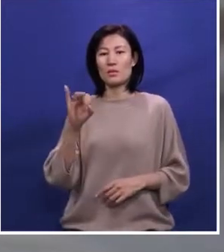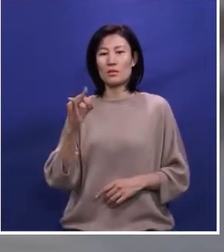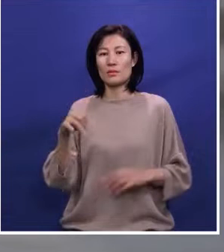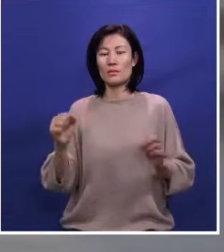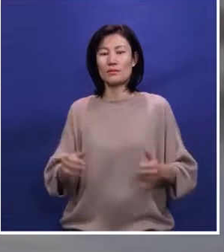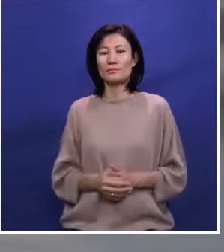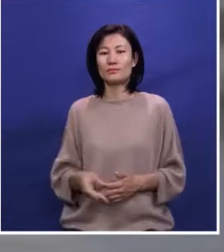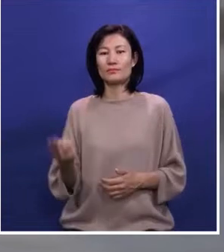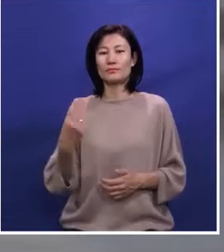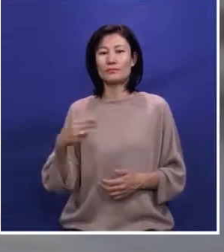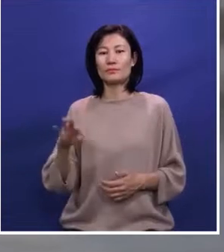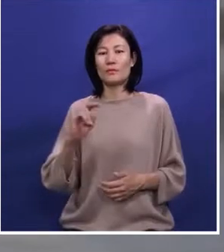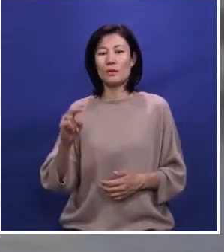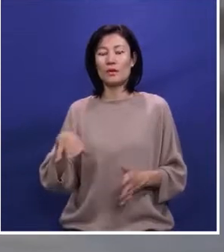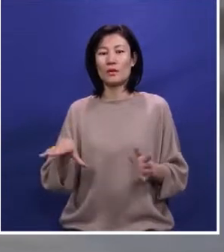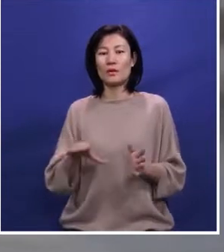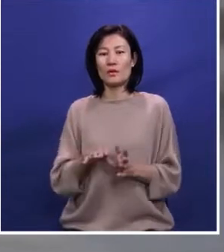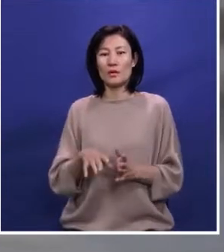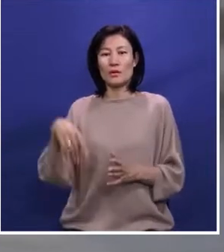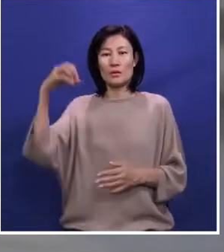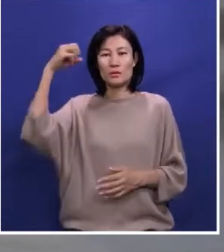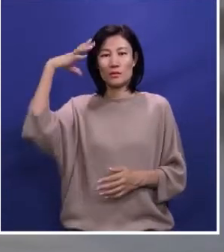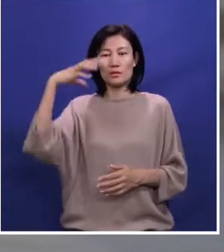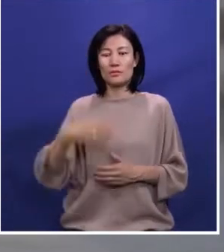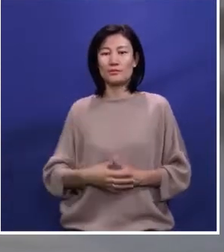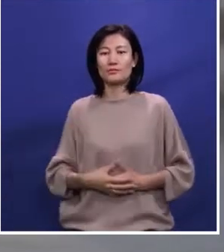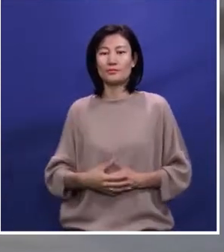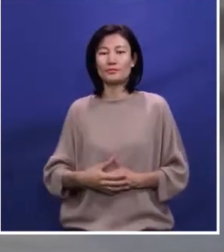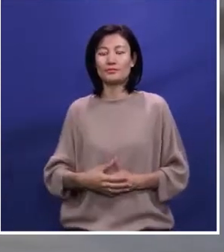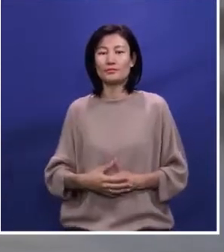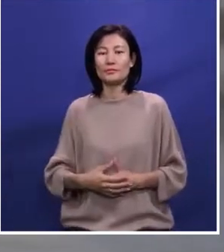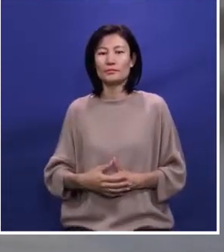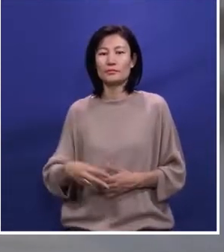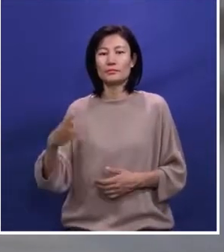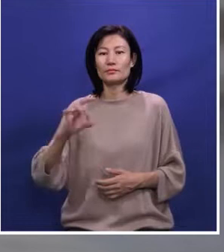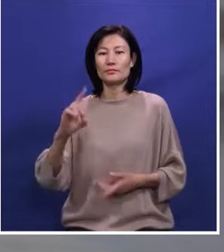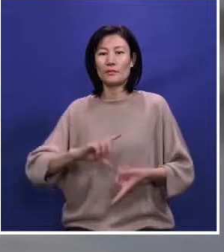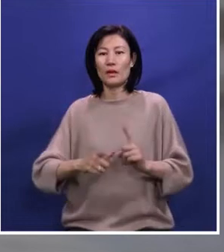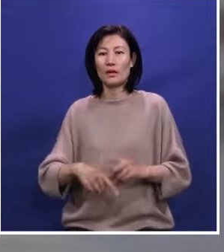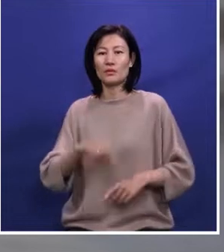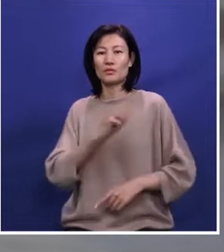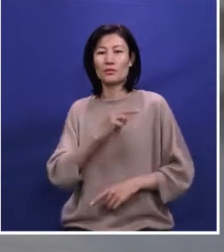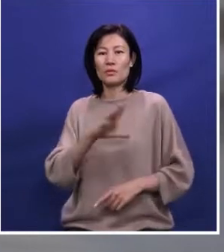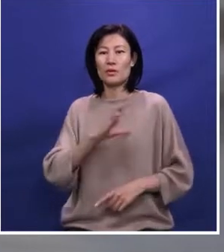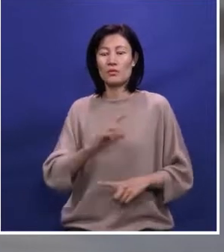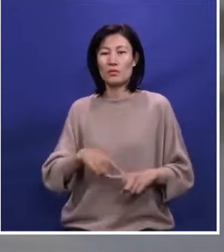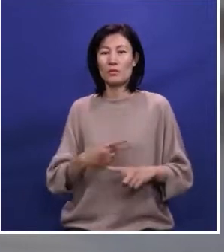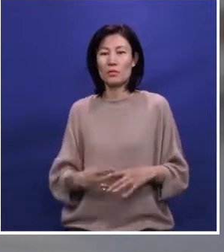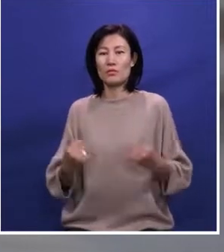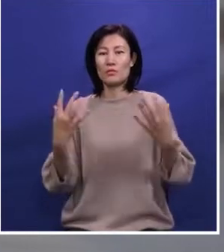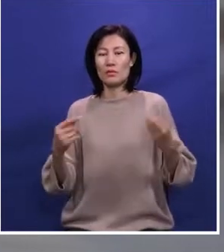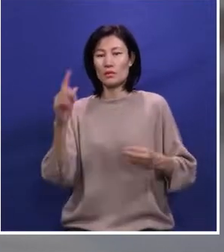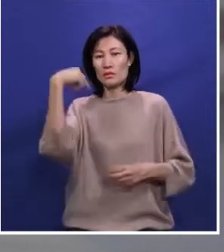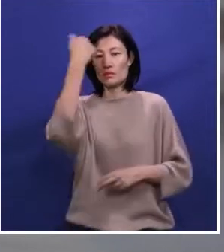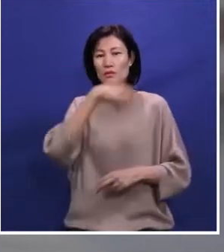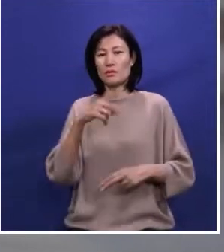менен Достық ауылына электр бағаналары менен сымдарын және де трансформаторын ауыстыру жұмыстары жүргізіліп жатыр. Ол жұмыс биыл жылдың аяғына